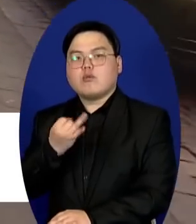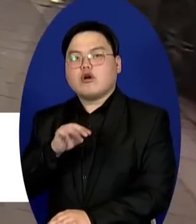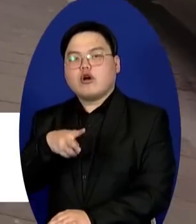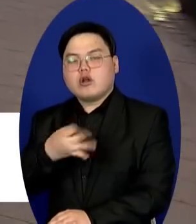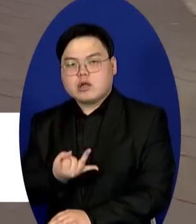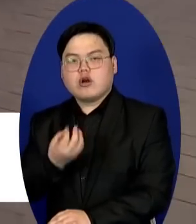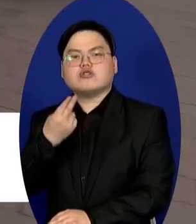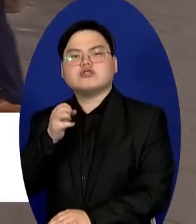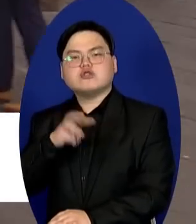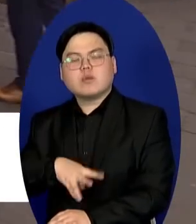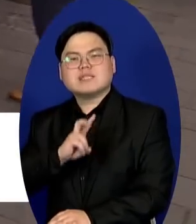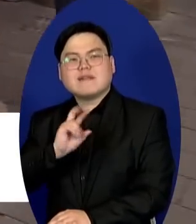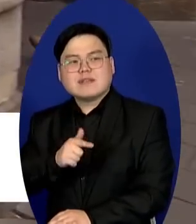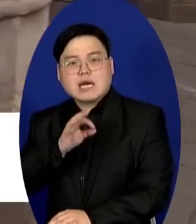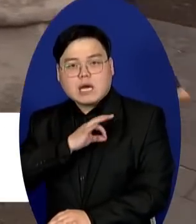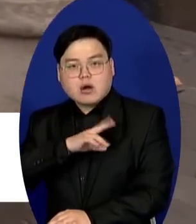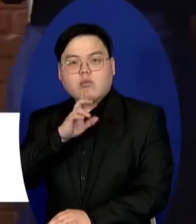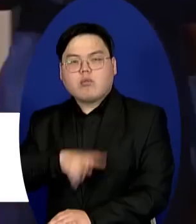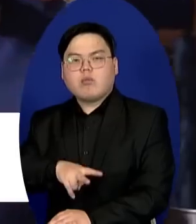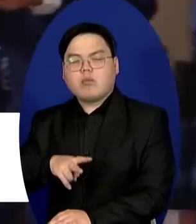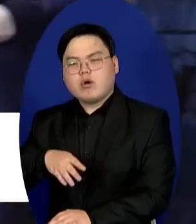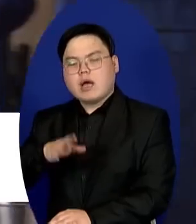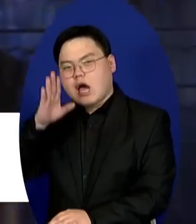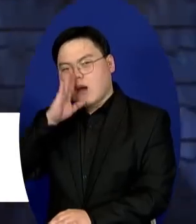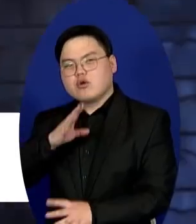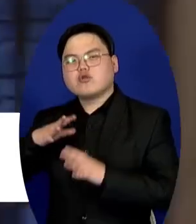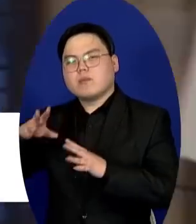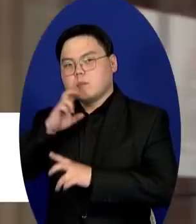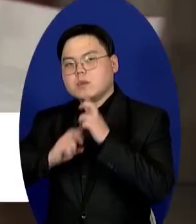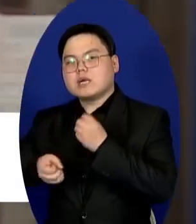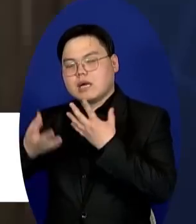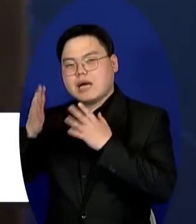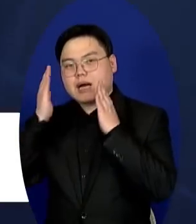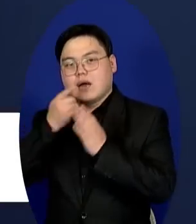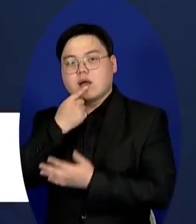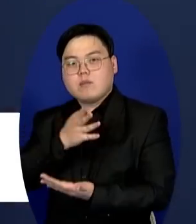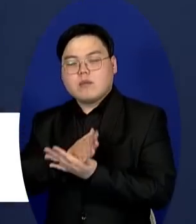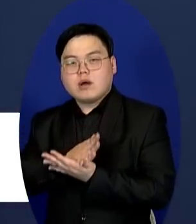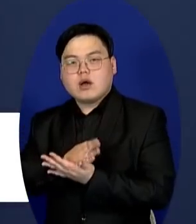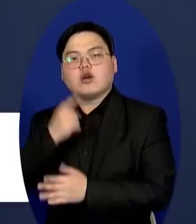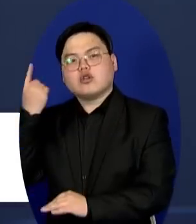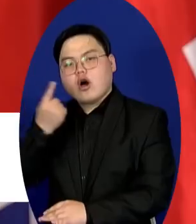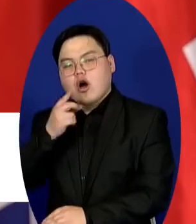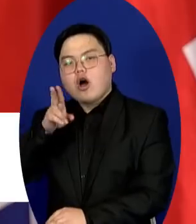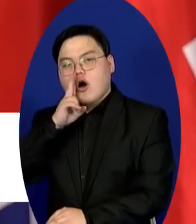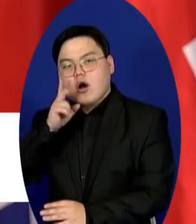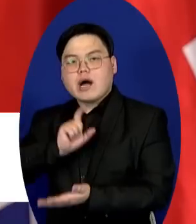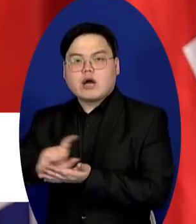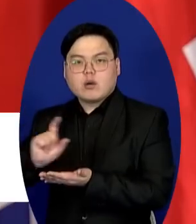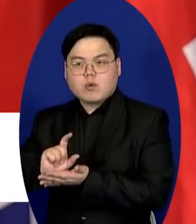хэрэглэх альваа тохиолдолд асар хүнд үр дагавартай тулгарх болно гэж анхааруулжээ. Үүнээс гадна эрчим хүч болон хүнсний